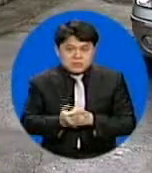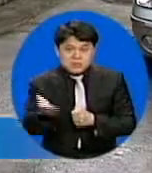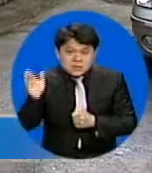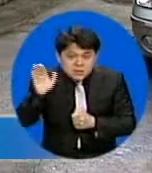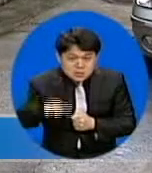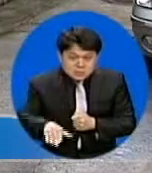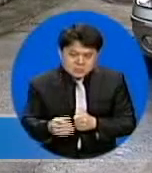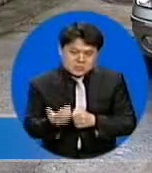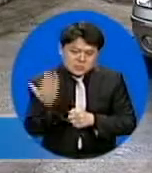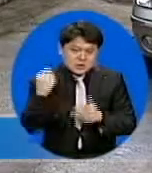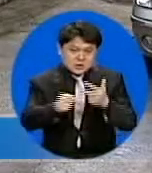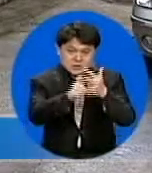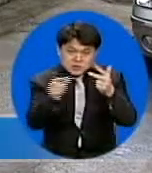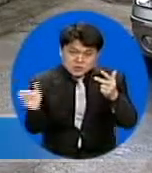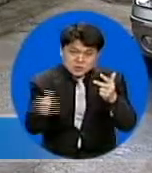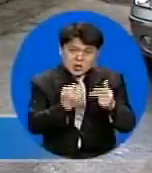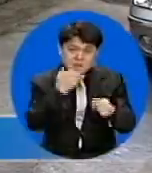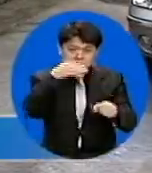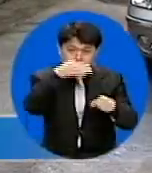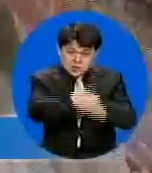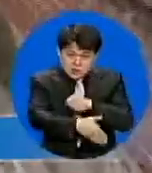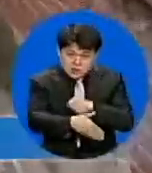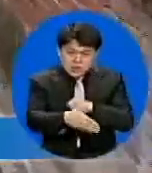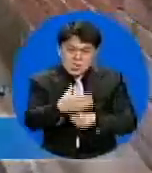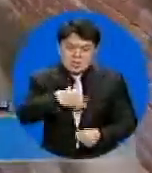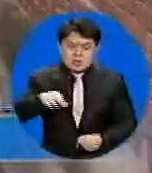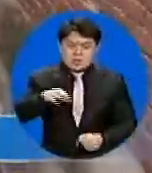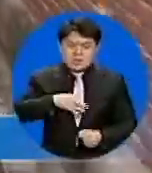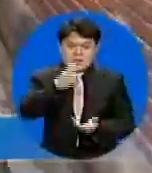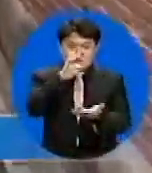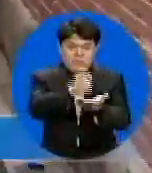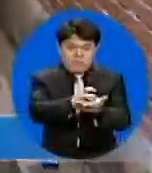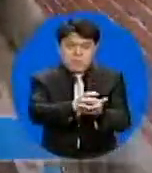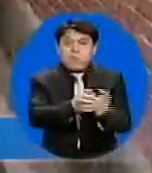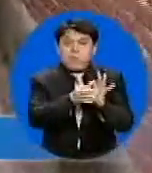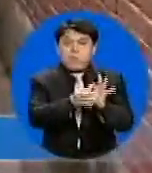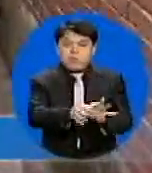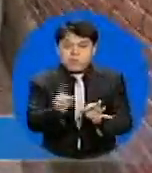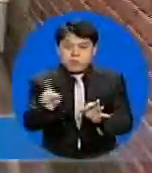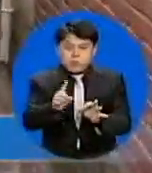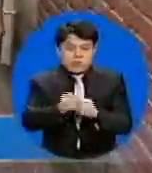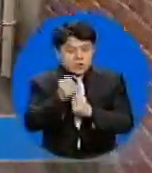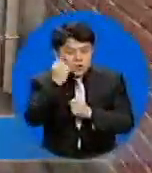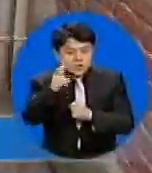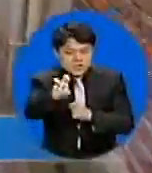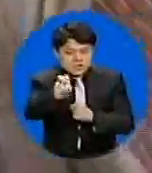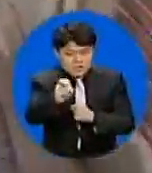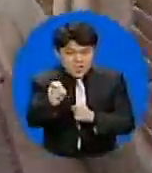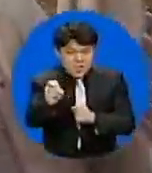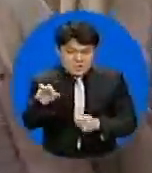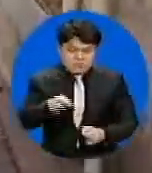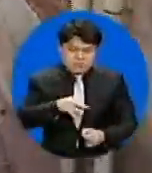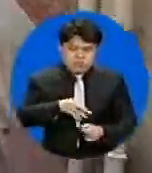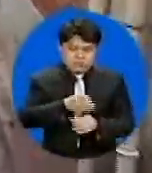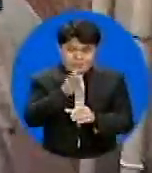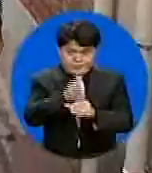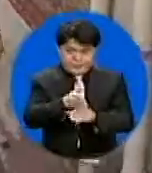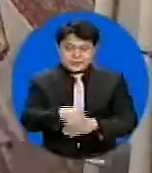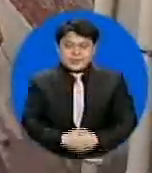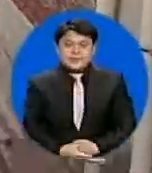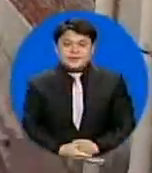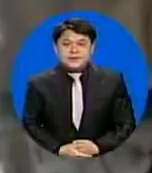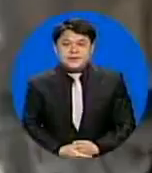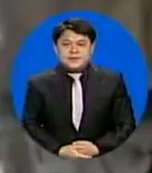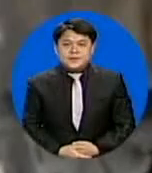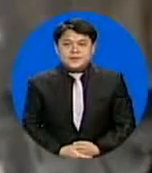어르신은 지난 7월부터 시행된 서울시의 서울형 기초보장제도를 통해 매월 20만 원의 생계급여를 받을 수 있게